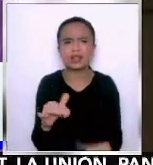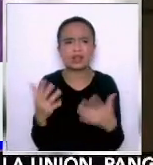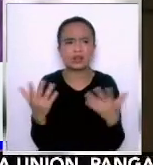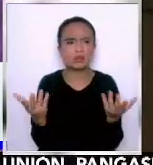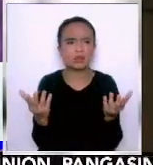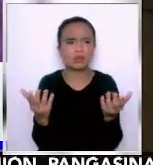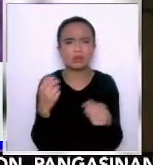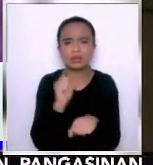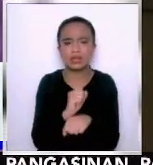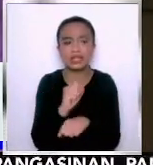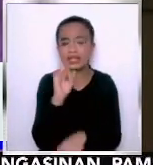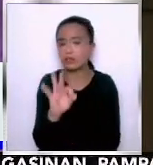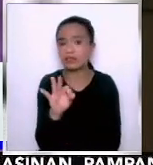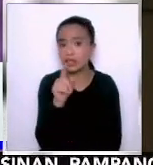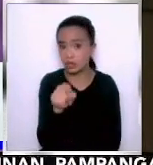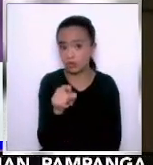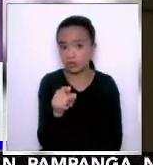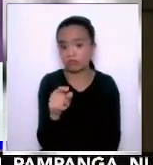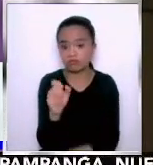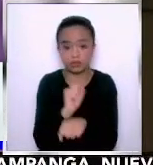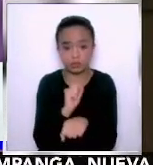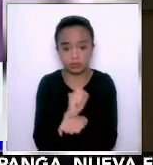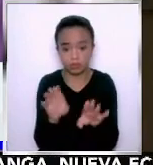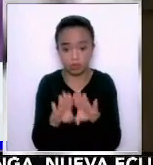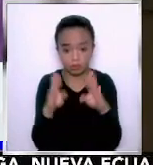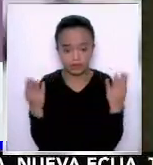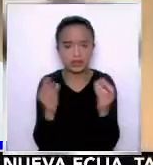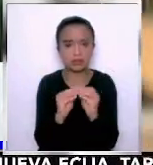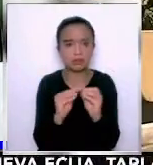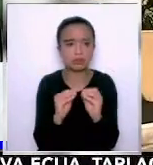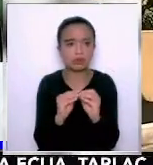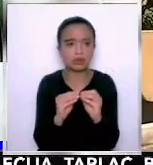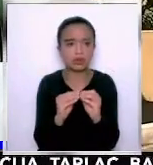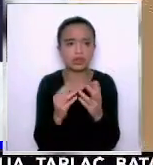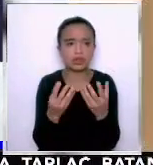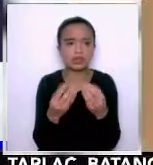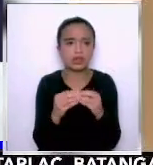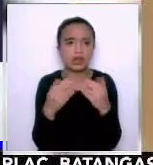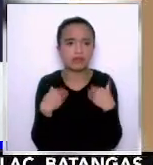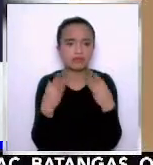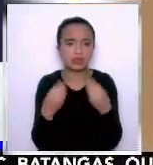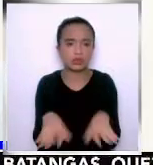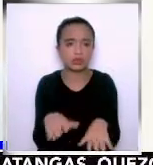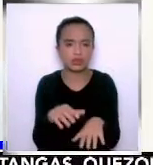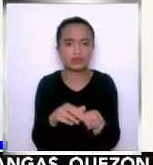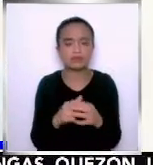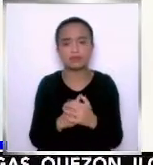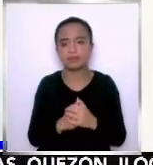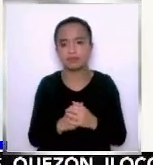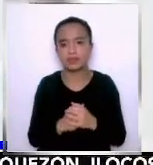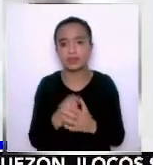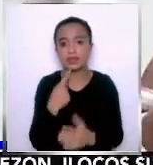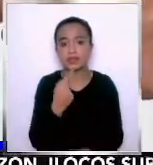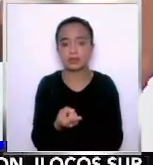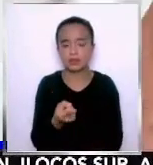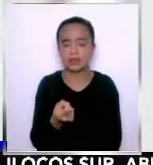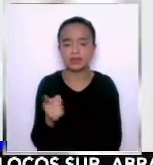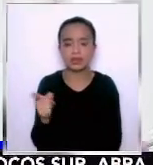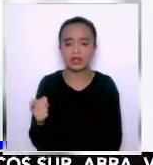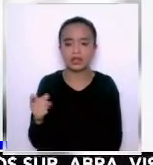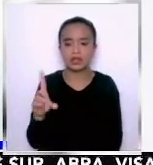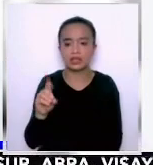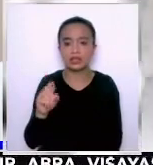will operate, the more losses you will incur. Pero sabi mismo ng DOE, tila wala pang katapusan ang